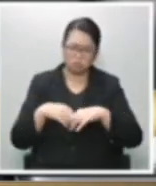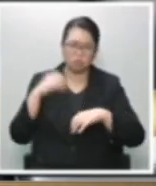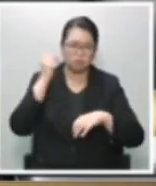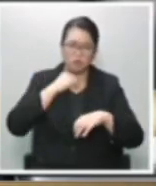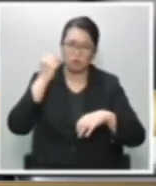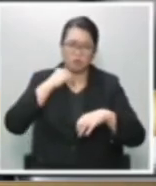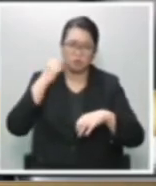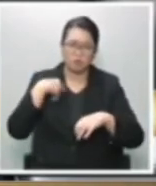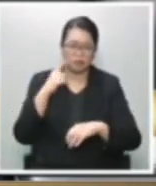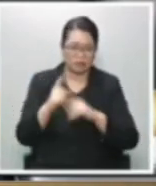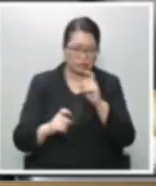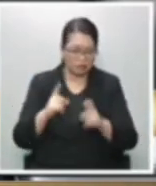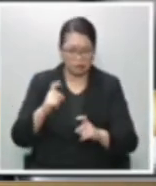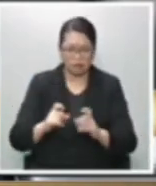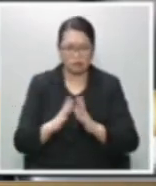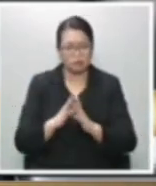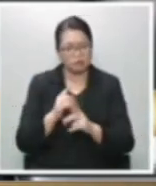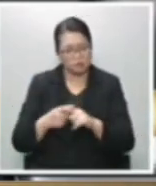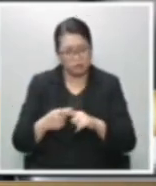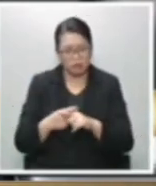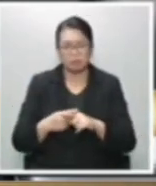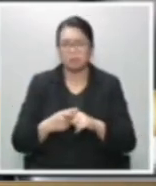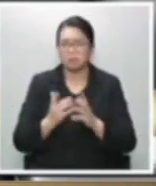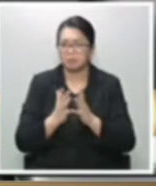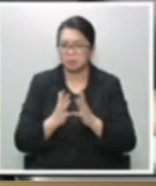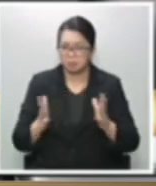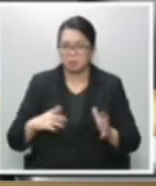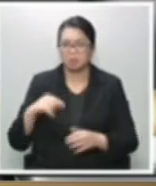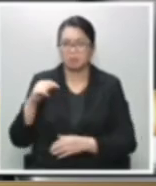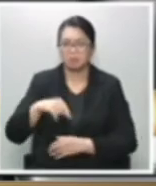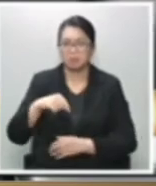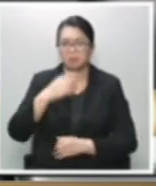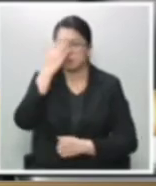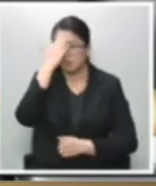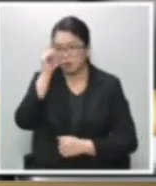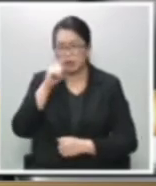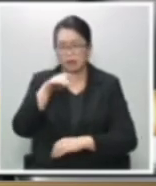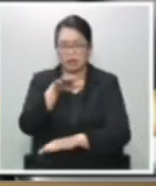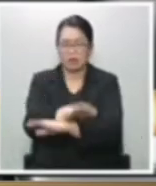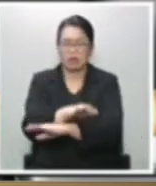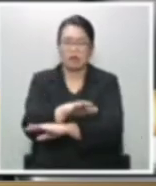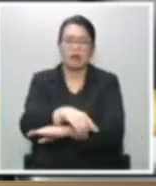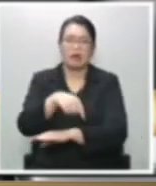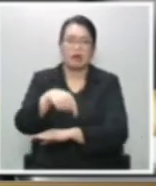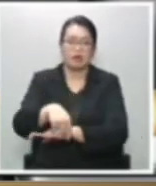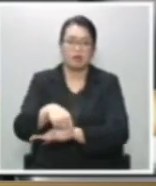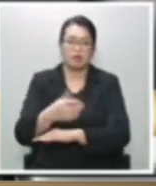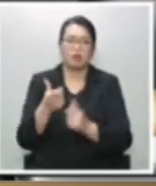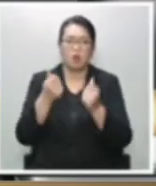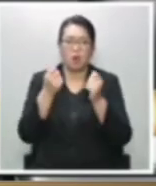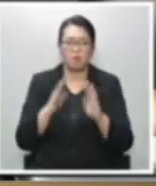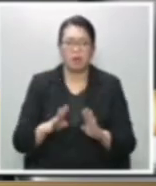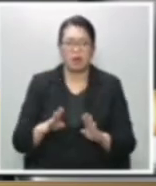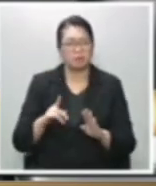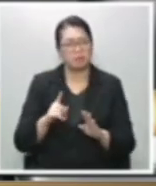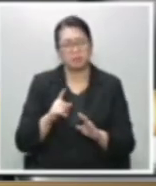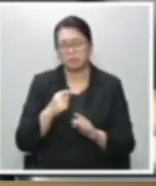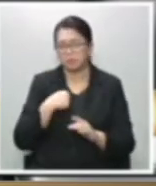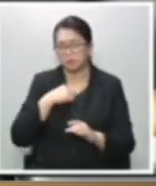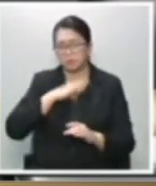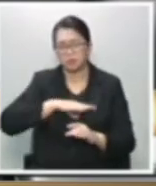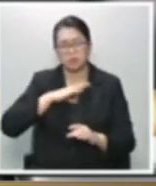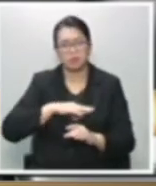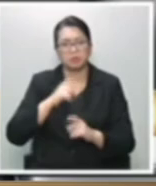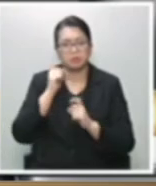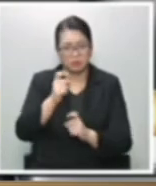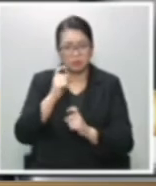วมีผู้เสียชีวิตได้รับบาดเจ็บทุพพลภาพหลายๆเนื่องจากแยกดังกล่าวไม่ได้มีการออกแบบมาเพื่อความปลอดภัยมากเท่าไหร่นักจึง